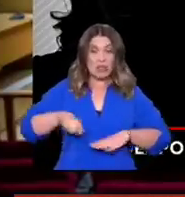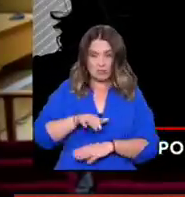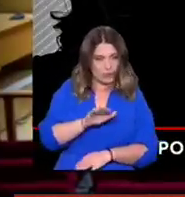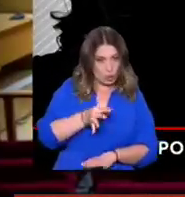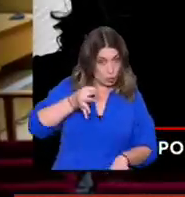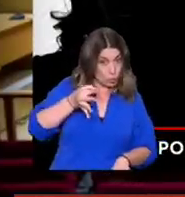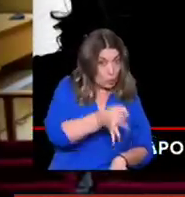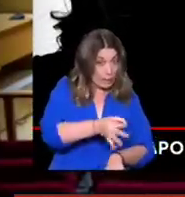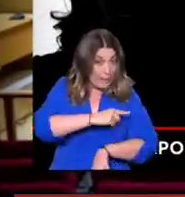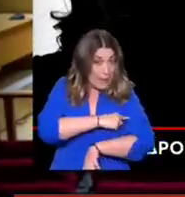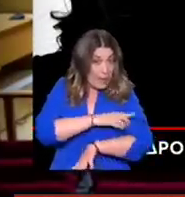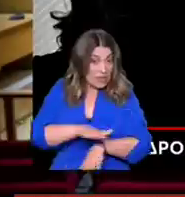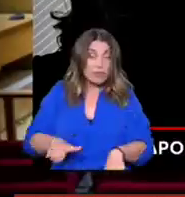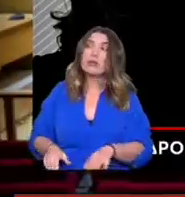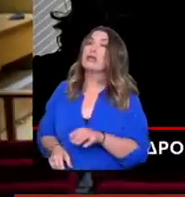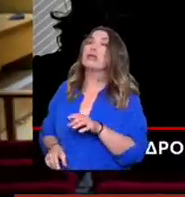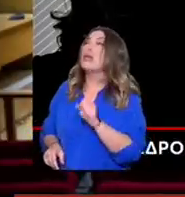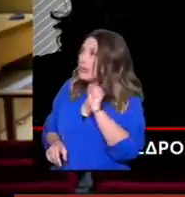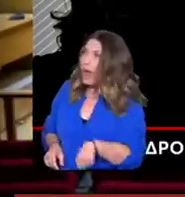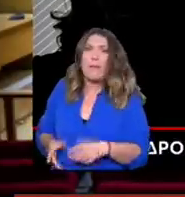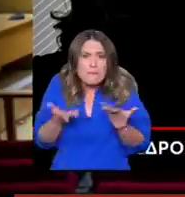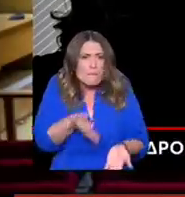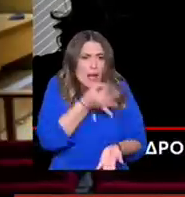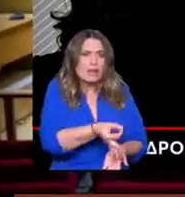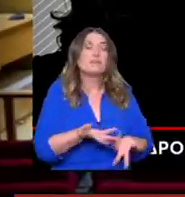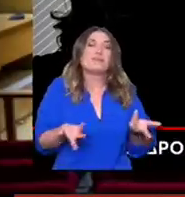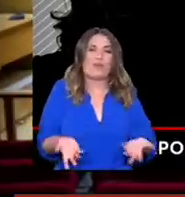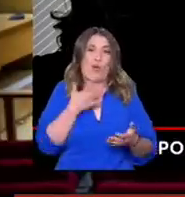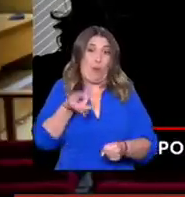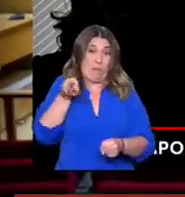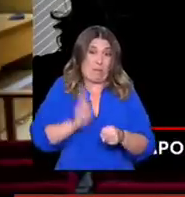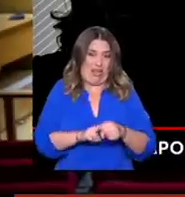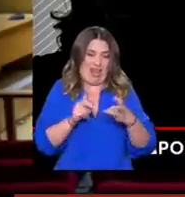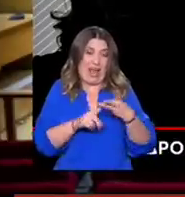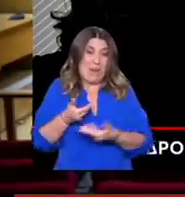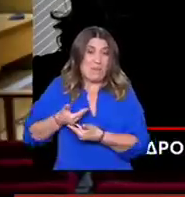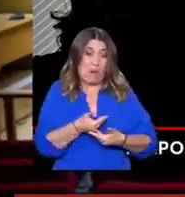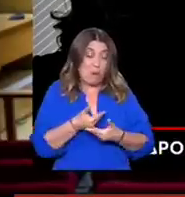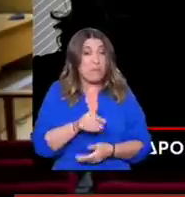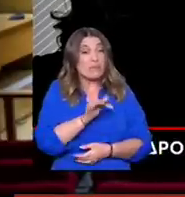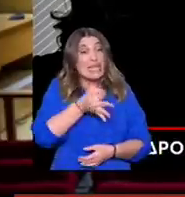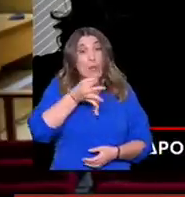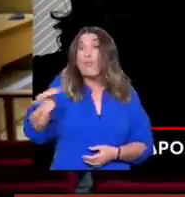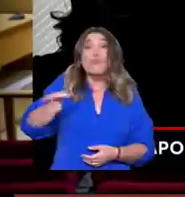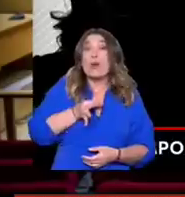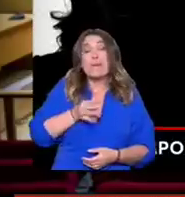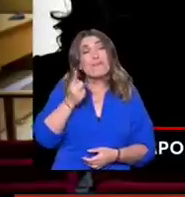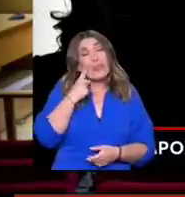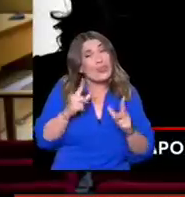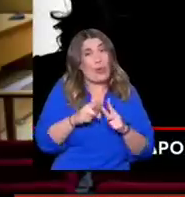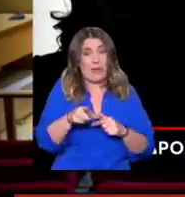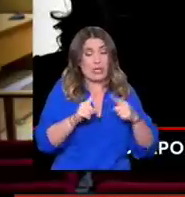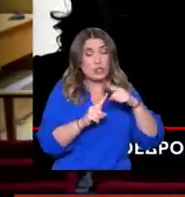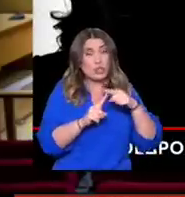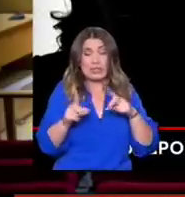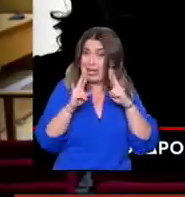Τζορτζίνα? Ναι. Αυτό πείτε μας. Μου είπε ότι επειδή χάθηκε η Ήρυδα, κοίταξε και την Τζορτζίνα, μήπως έχει πρόβλημα στην καρδιά της. Σας είχε πει